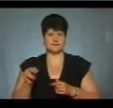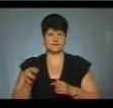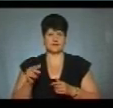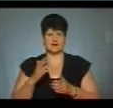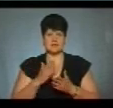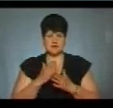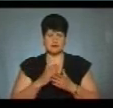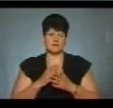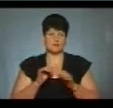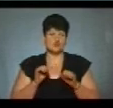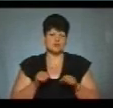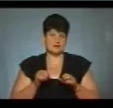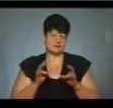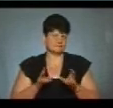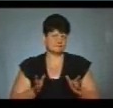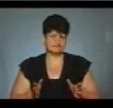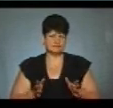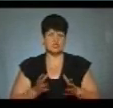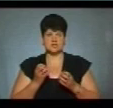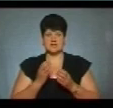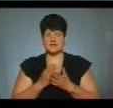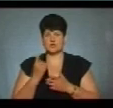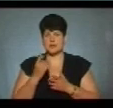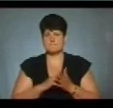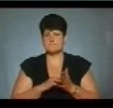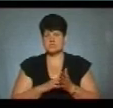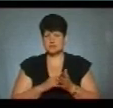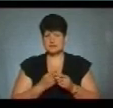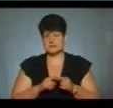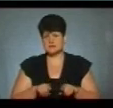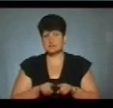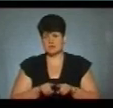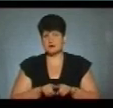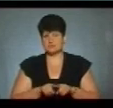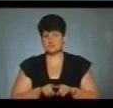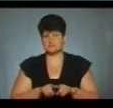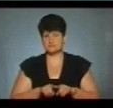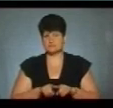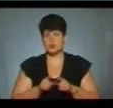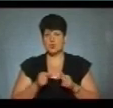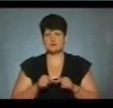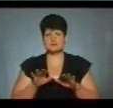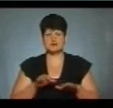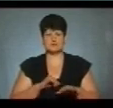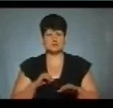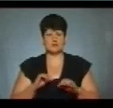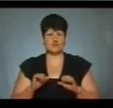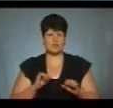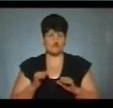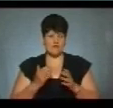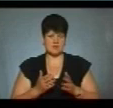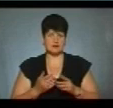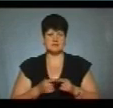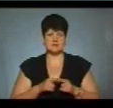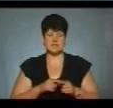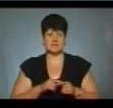скажімо так, потенційно небезпечні. І ще є одна причина, ну, скажімо, це також на замітку органу місцевого самоврядування. Це